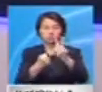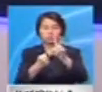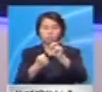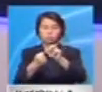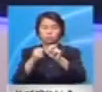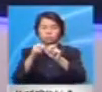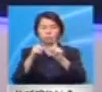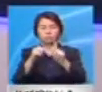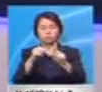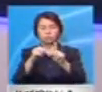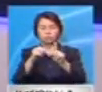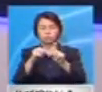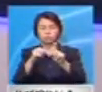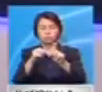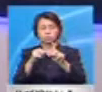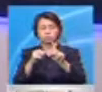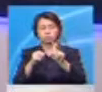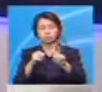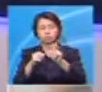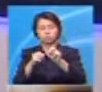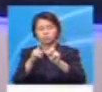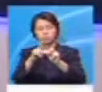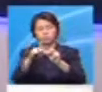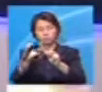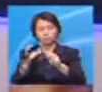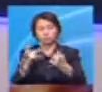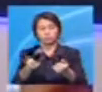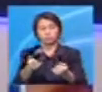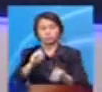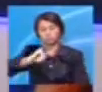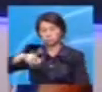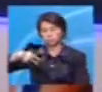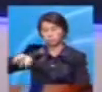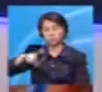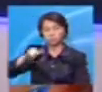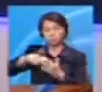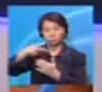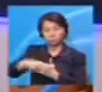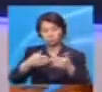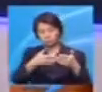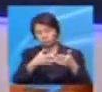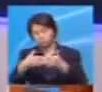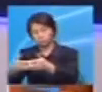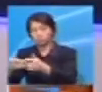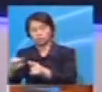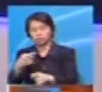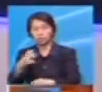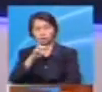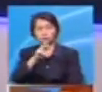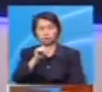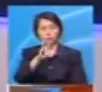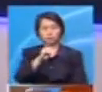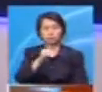200 projek kendalian jabatan pengairan dan saliran itu adalah sambungan daripada